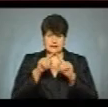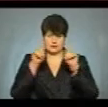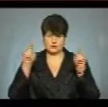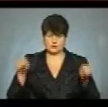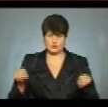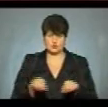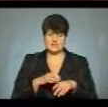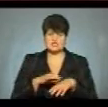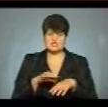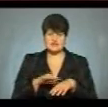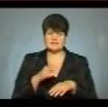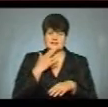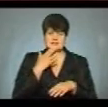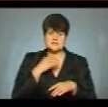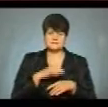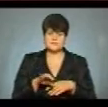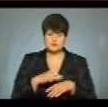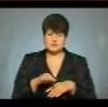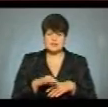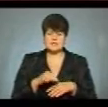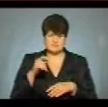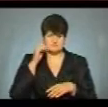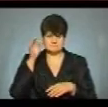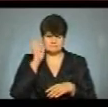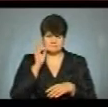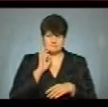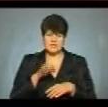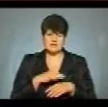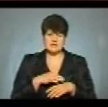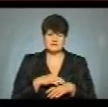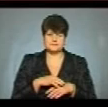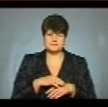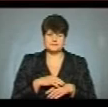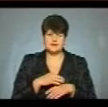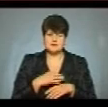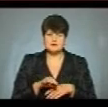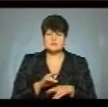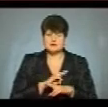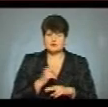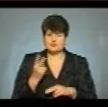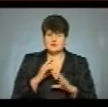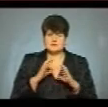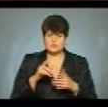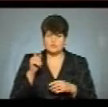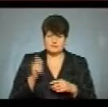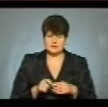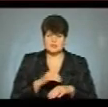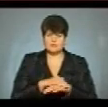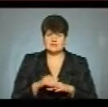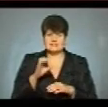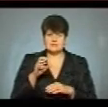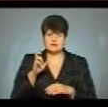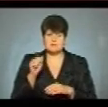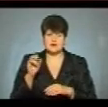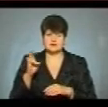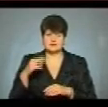жертвам нацистських репресій, які загинули у Другій світовій війні. Пам'ятну стелу встановили на фасаді будинку на вулиці Степана Бандери, 9,